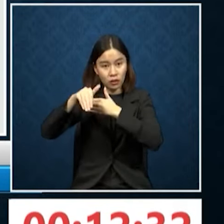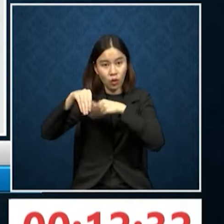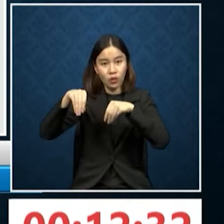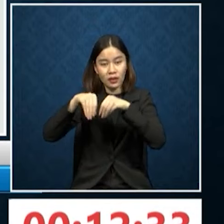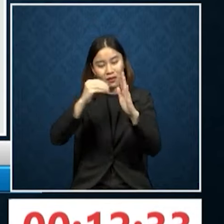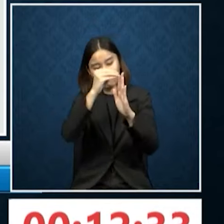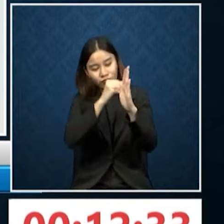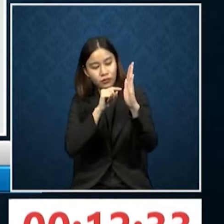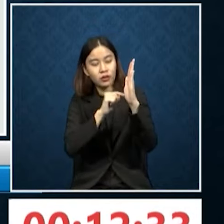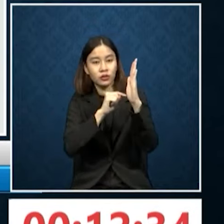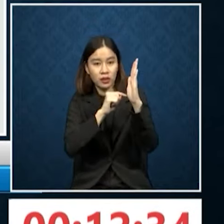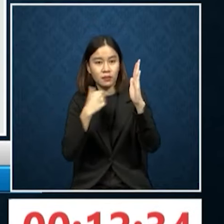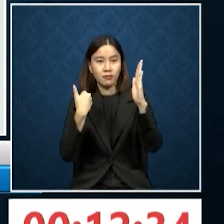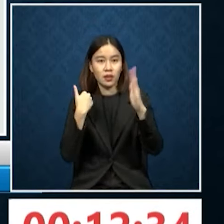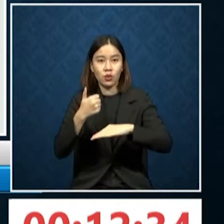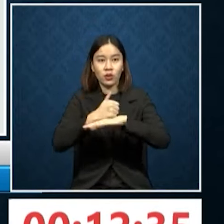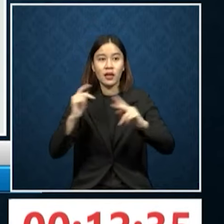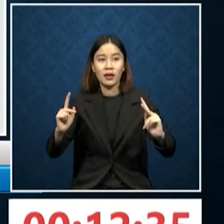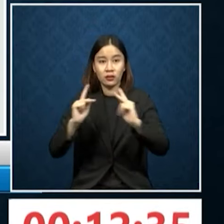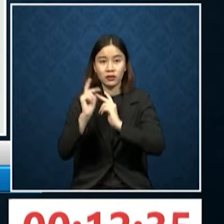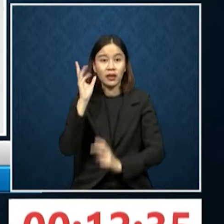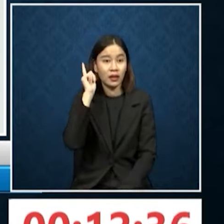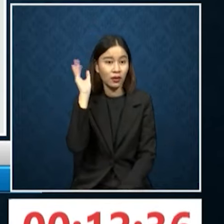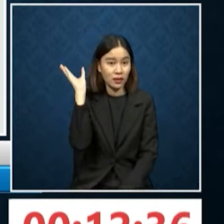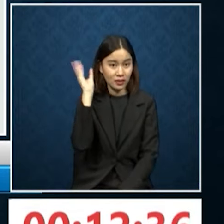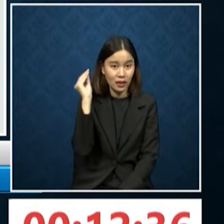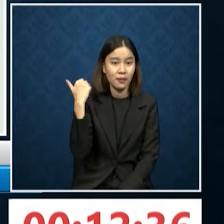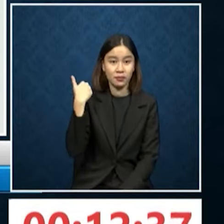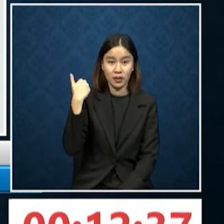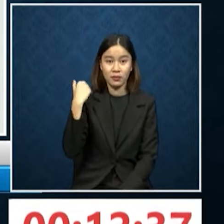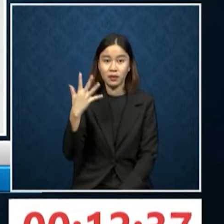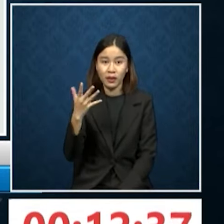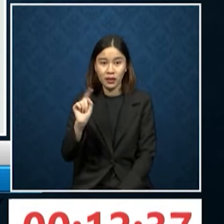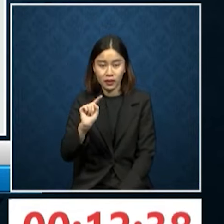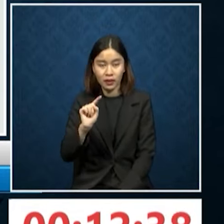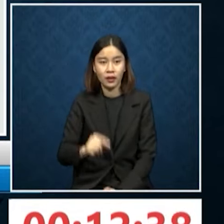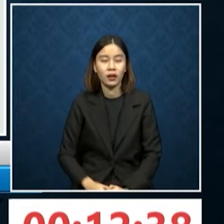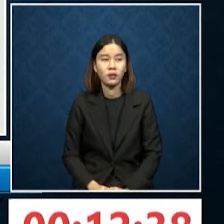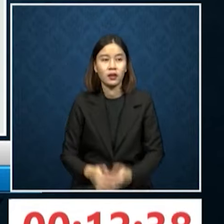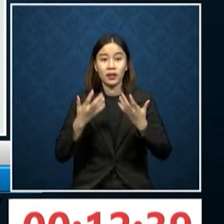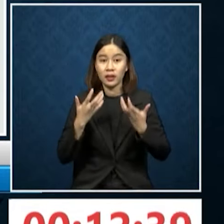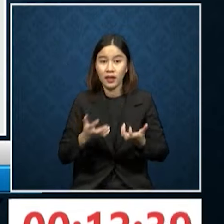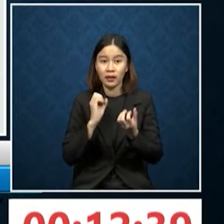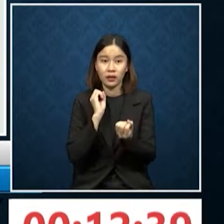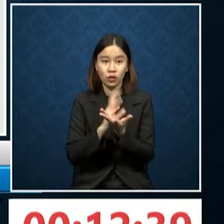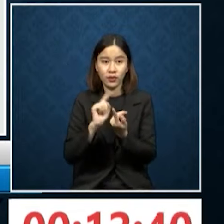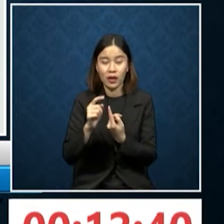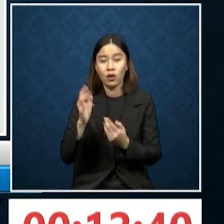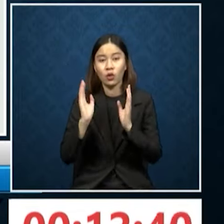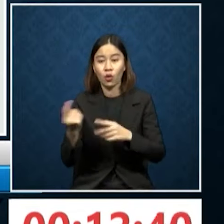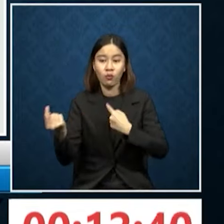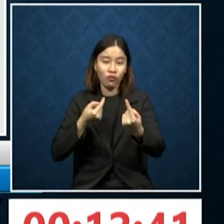จากแนวชายแดนท่านรัฐมนตรีได้รับทราบเรื่องนี้บ้างหรือไม่ครับที่หนักไปกว่านั้นผู้ร้อง